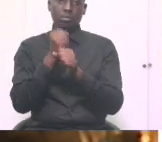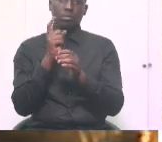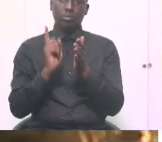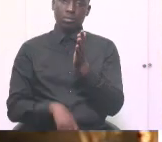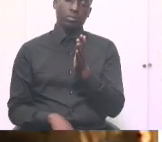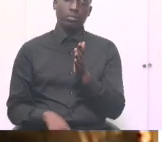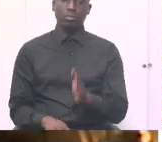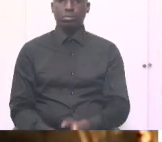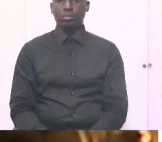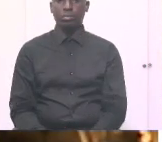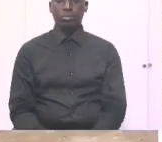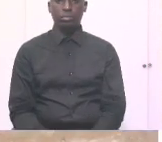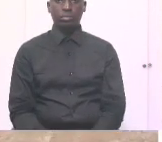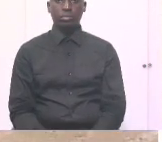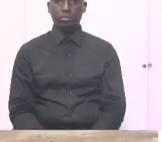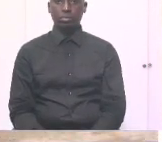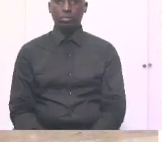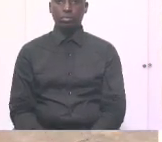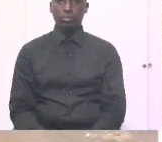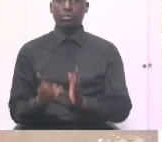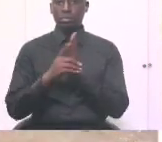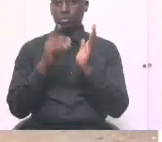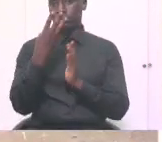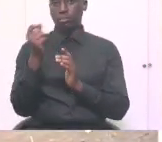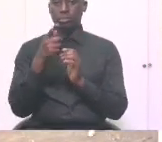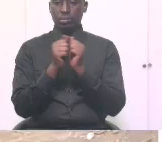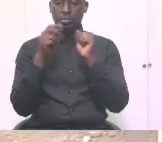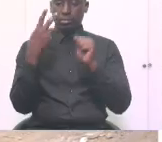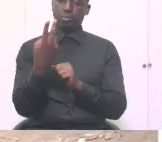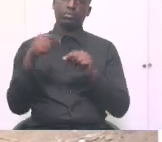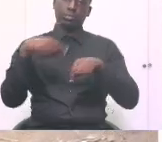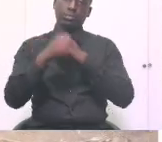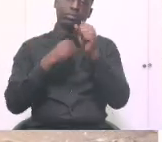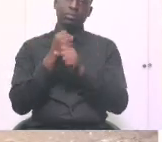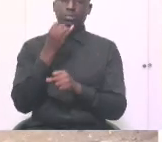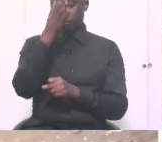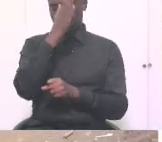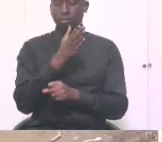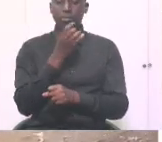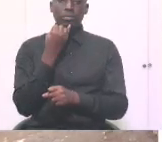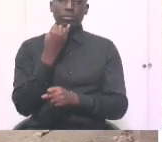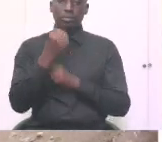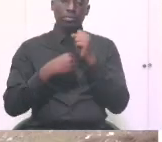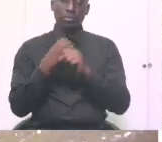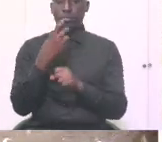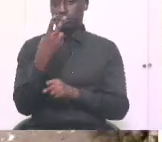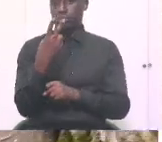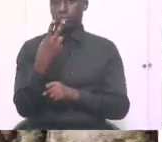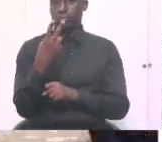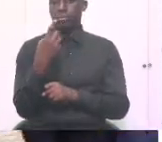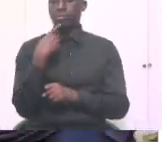Inkuru irambuye na Emmanuel Ndahayo. Ku itariki ya 4 Ukuboza uyu mwaka nibwo ababyeyi b'uyu mwana w'imyaka 2 bahamagawe